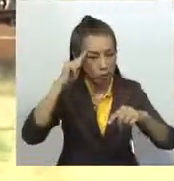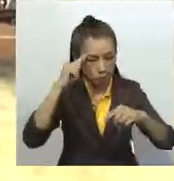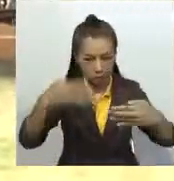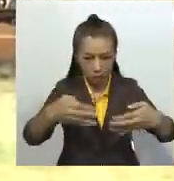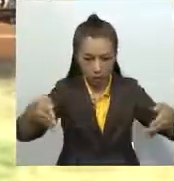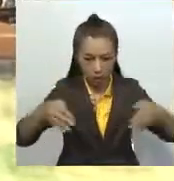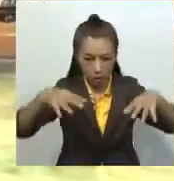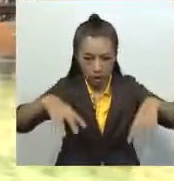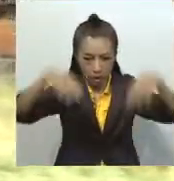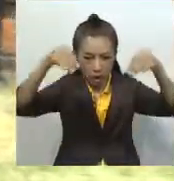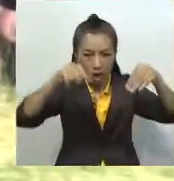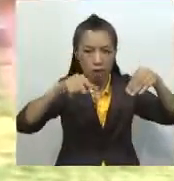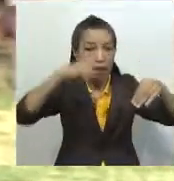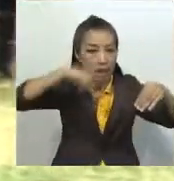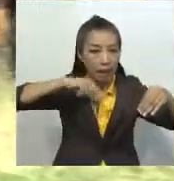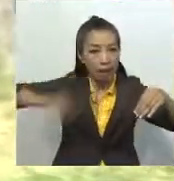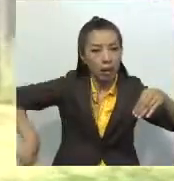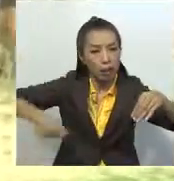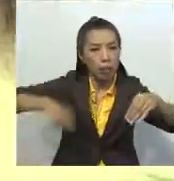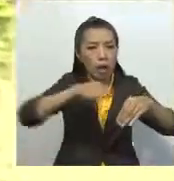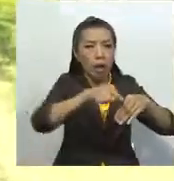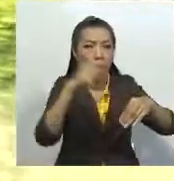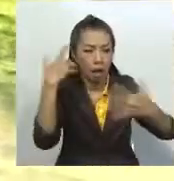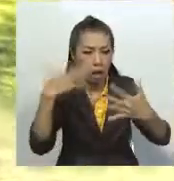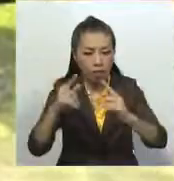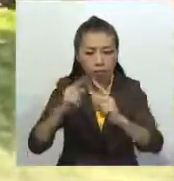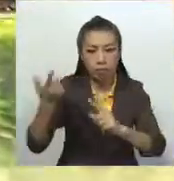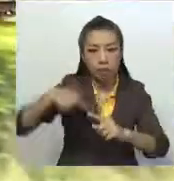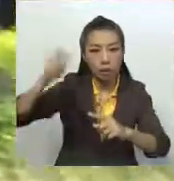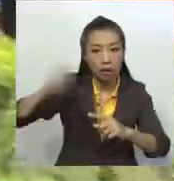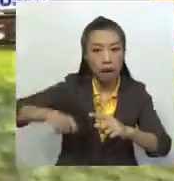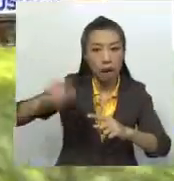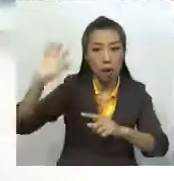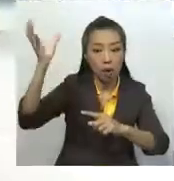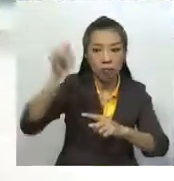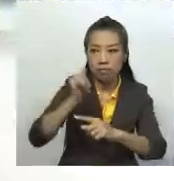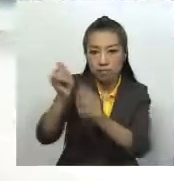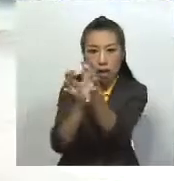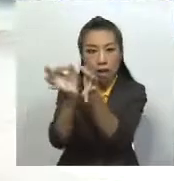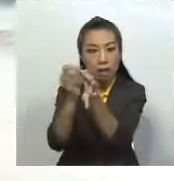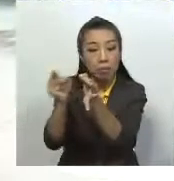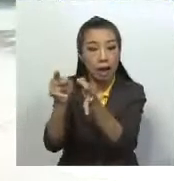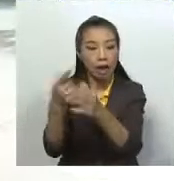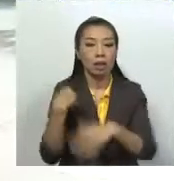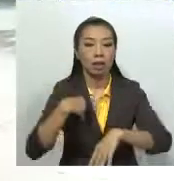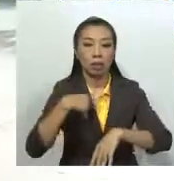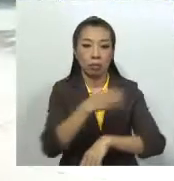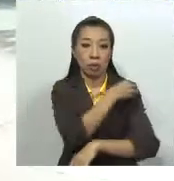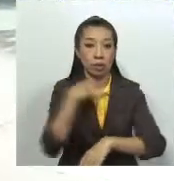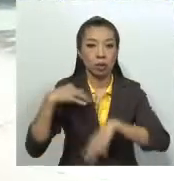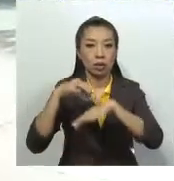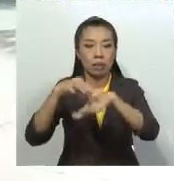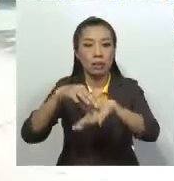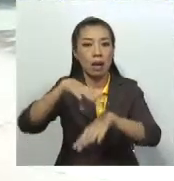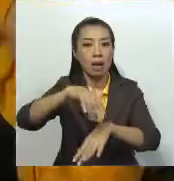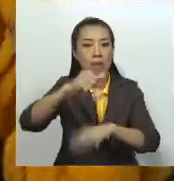ทศกัมพูชาที่ศาลโลกได้รับแต่งตั้งเป็นเอกอัครราชทูตในกรุงเฮกเมื่อวันที่6พฤษภาคม2552